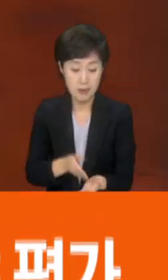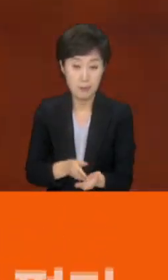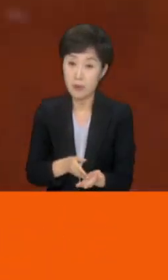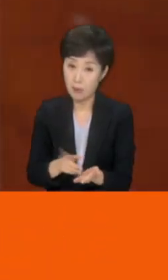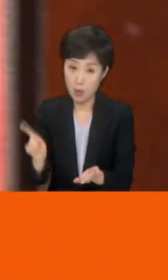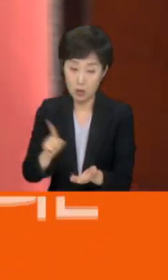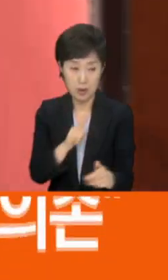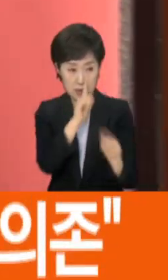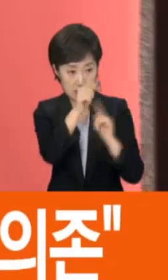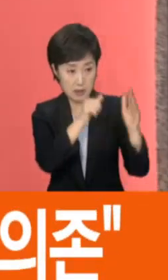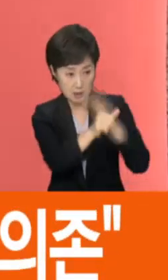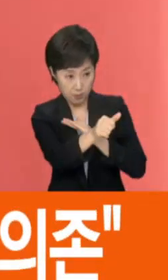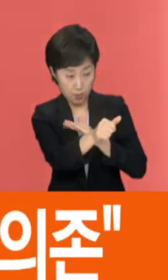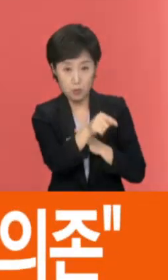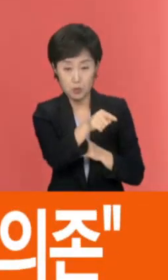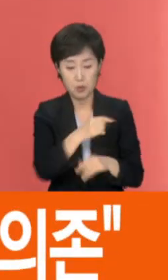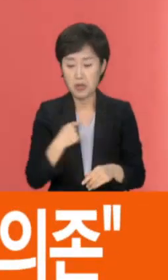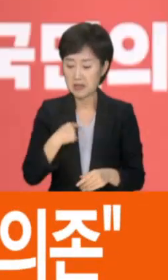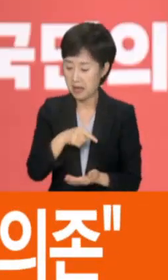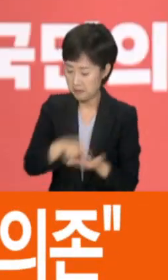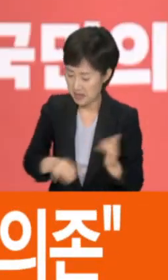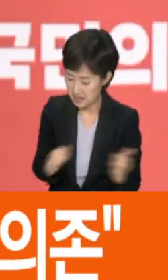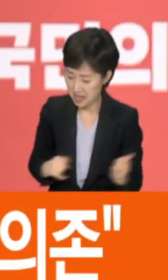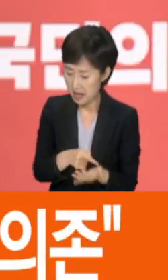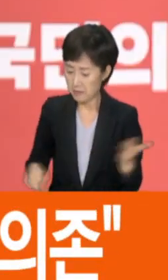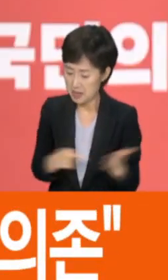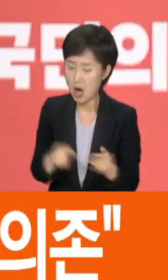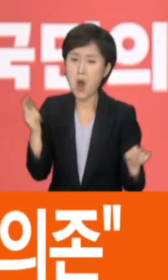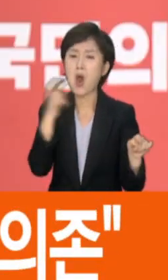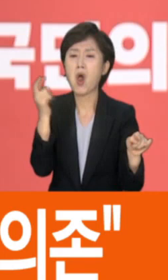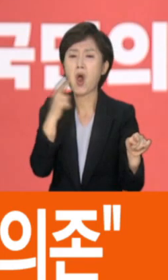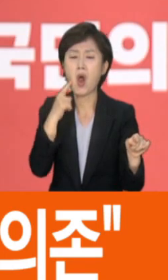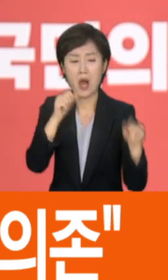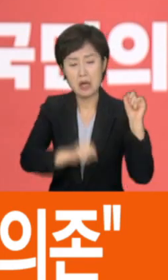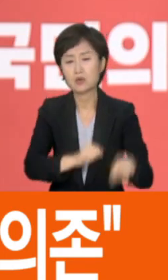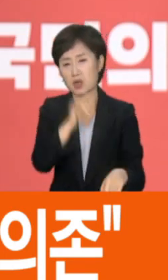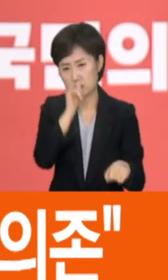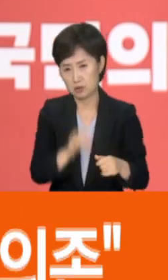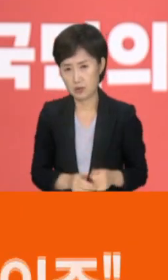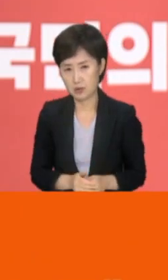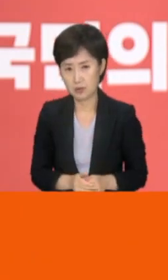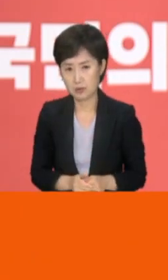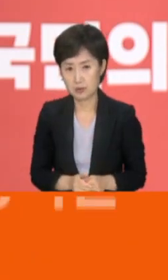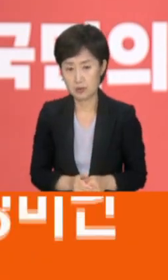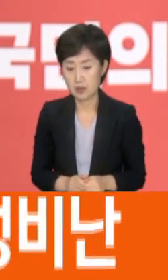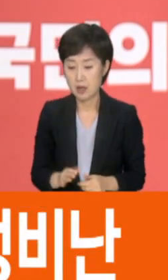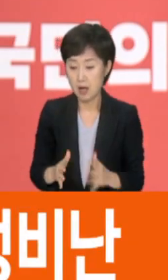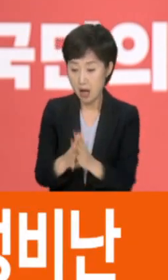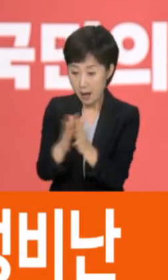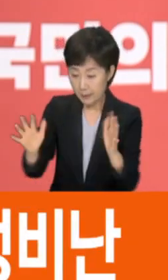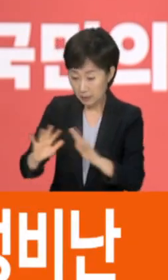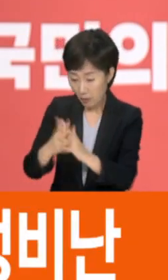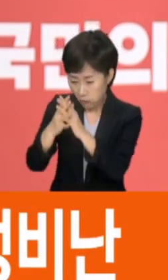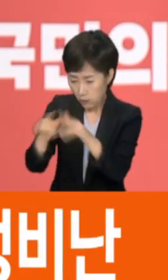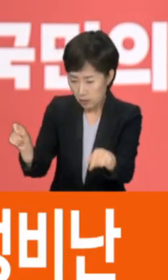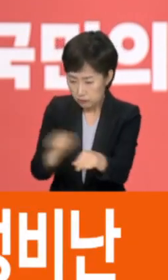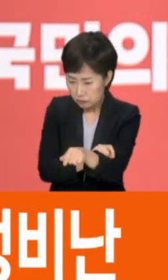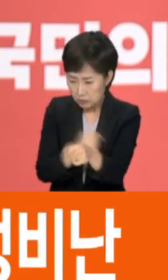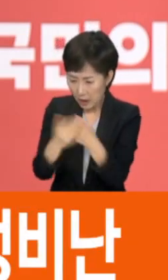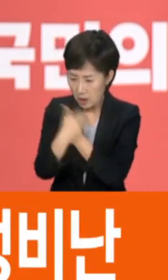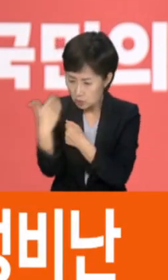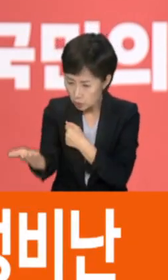내고 이 대표가 자신이 피해자인 것처럼 둔갑시키고 있다고 비판했습니다. 백현동 개발 특혜 의혹과 관련한